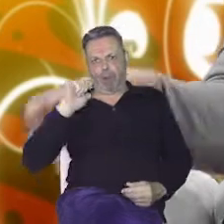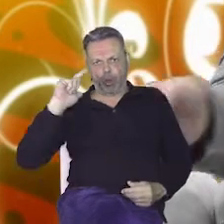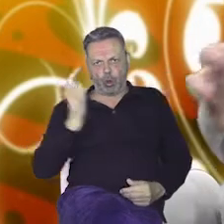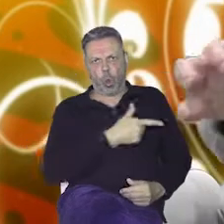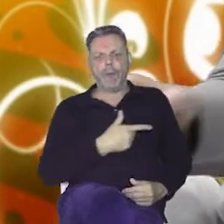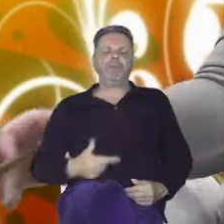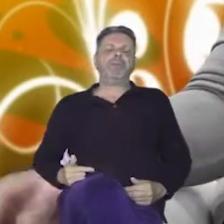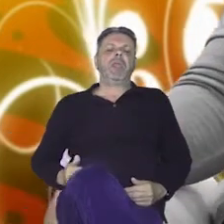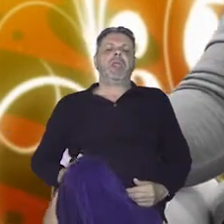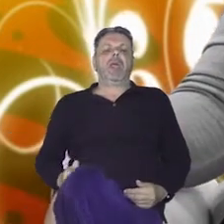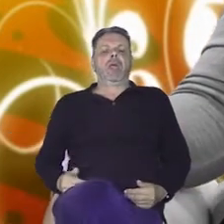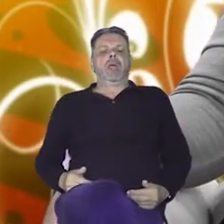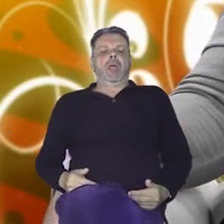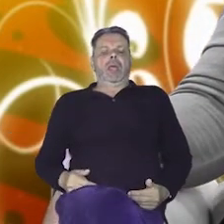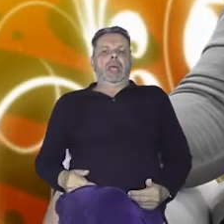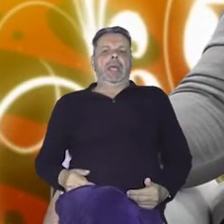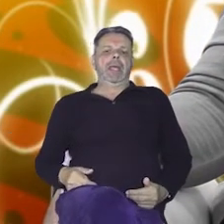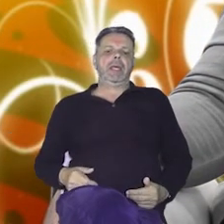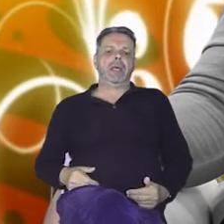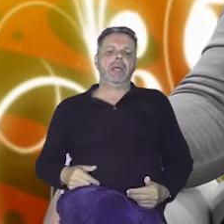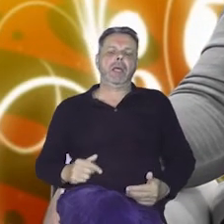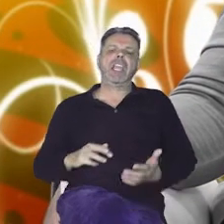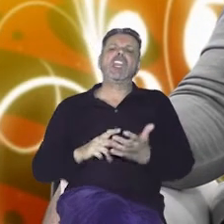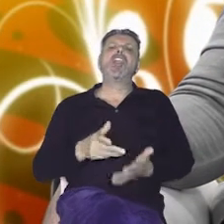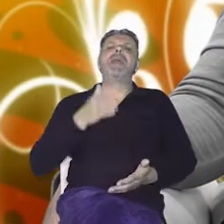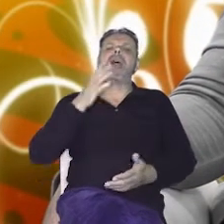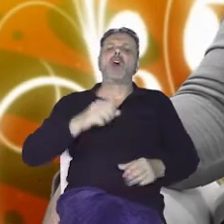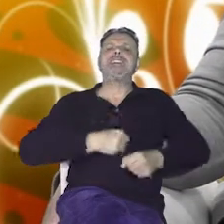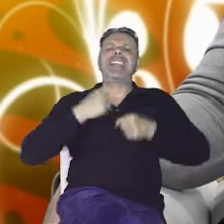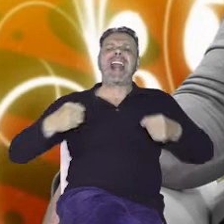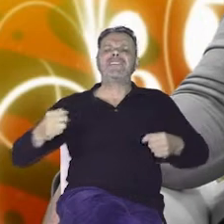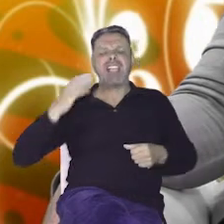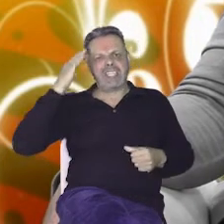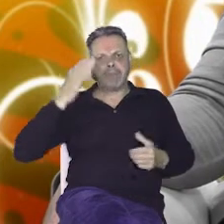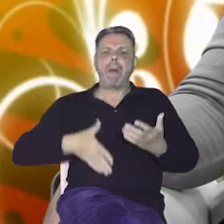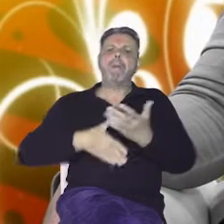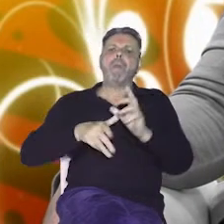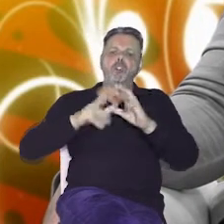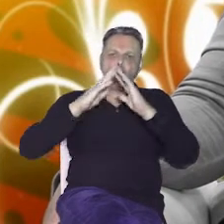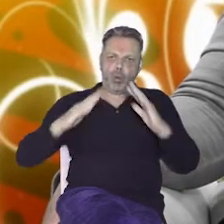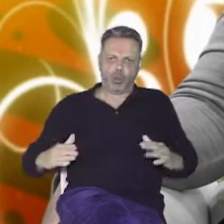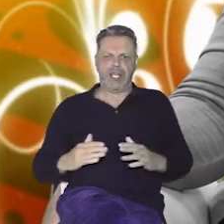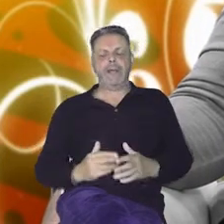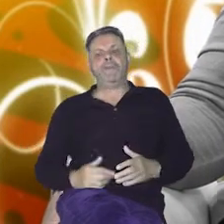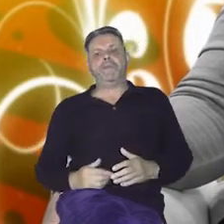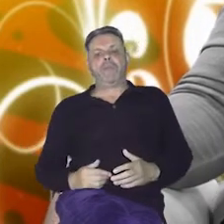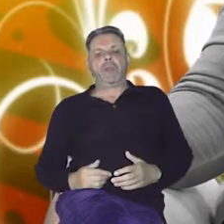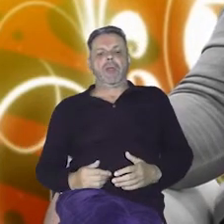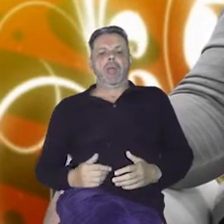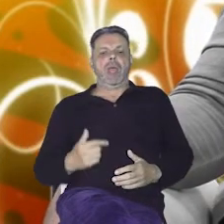tako apsolutno išla na to da se razvije skrb pomoći u kući. Znači mi to imamo